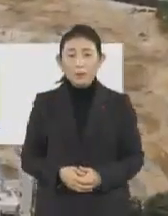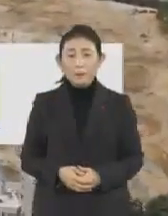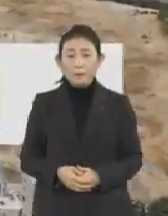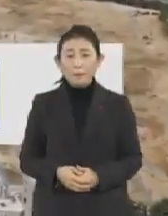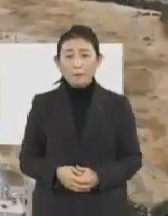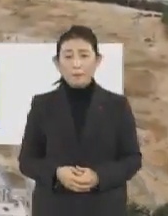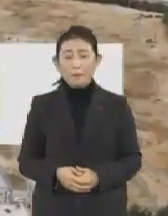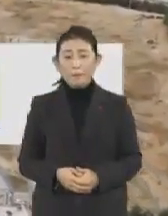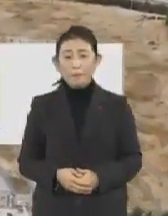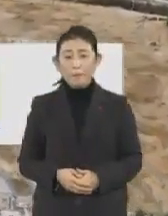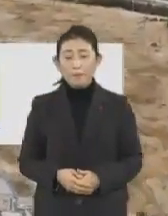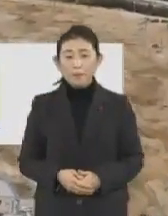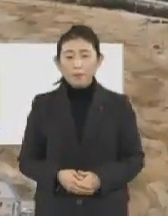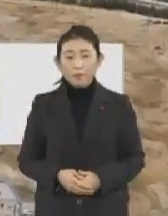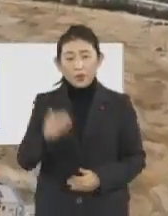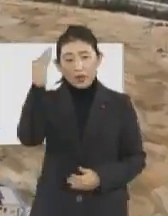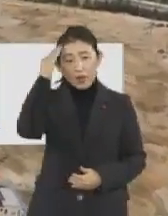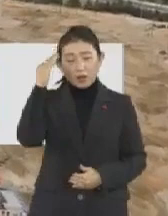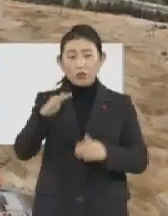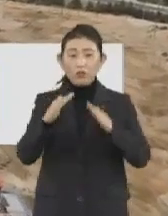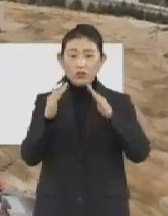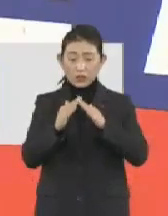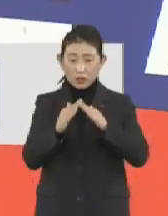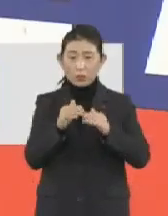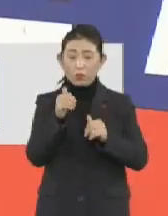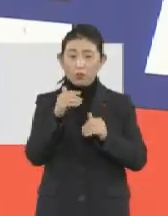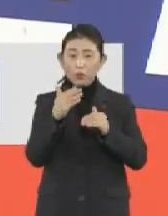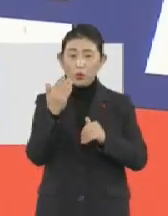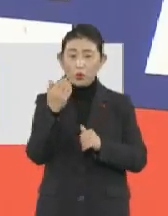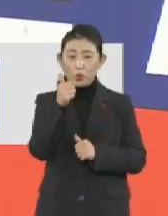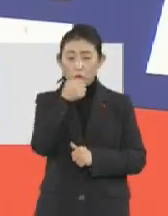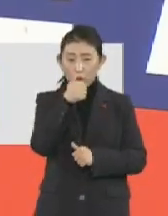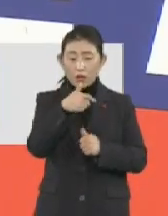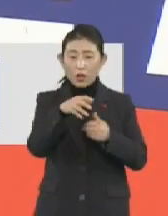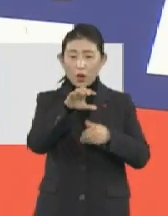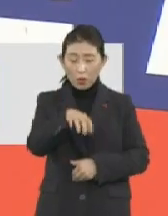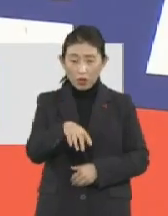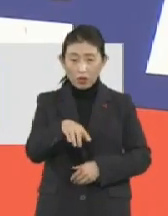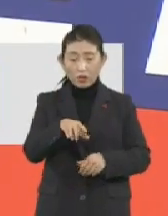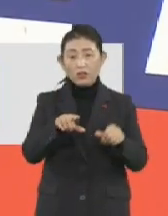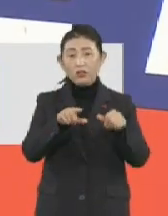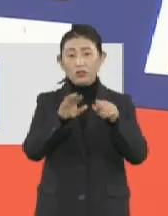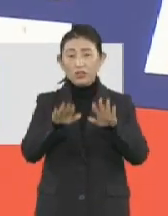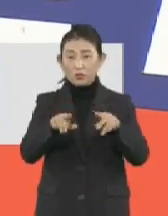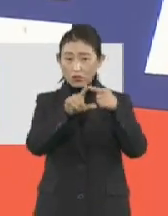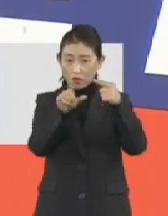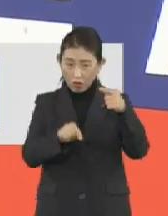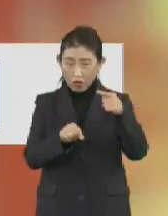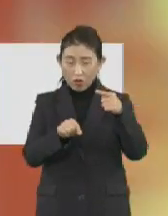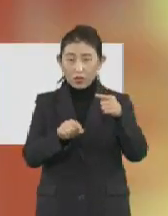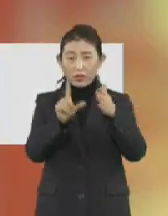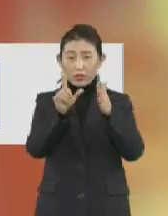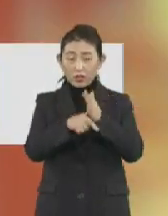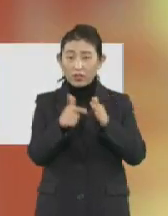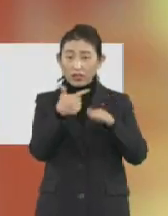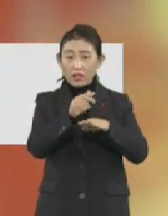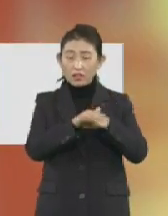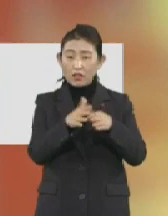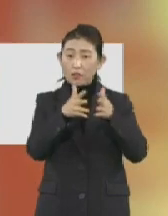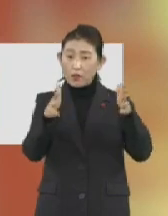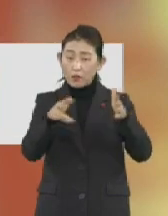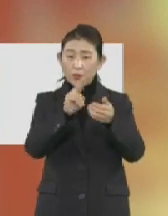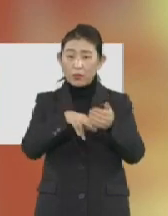조정기 로 들어서고 있습니다 한국 부동산 원 의 1월 다섯째 주 관 아파트 가격 동향 에 따르면 대전의 아파트